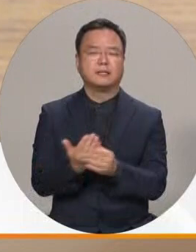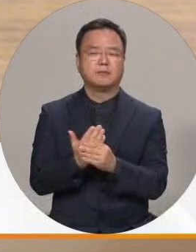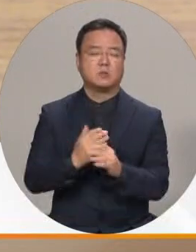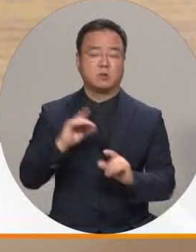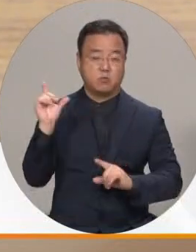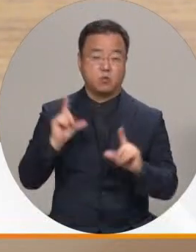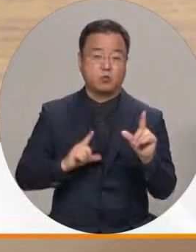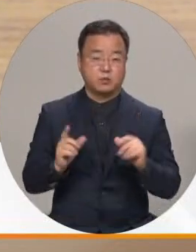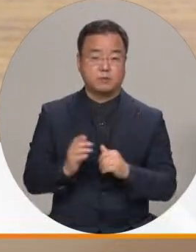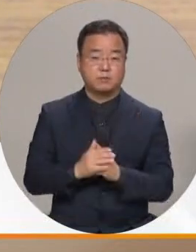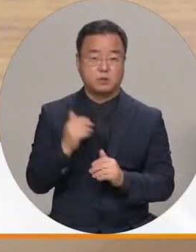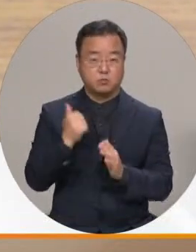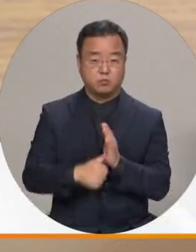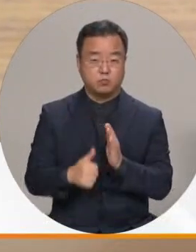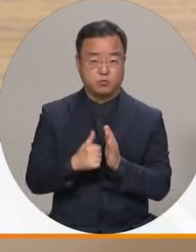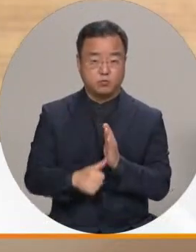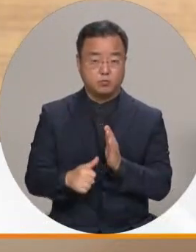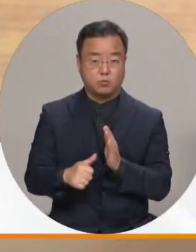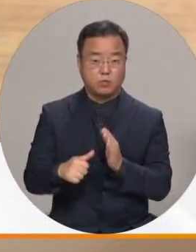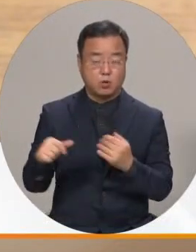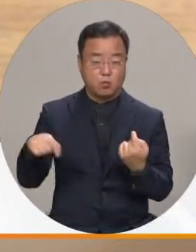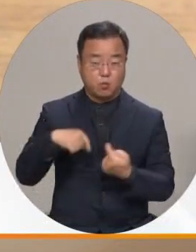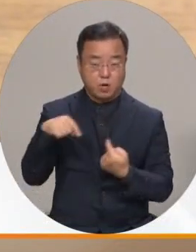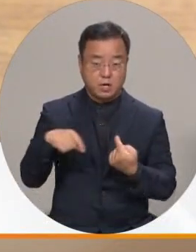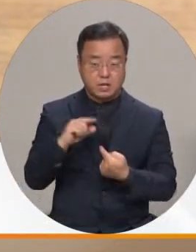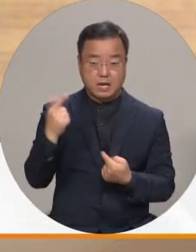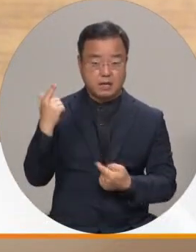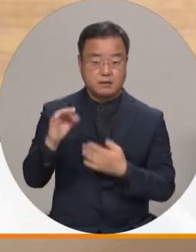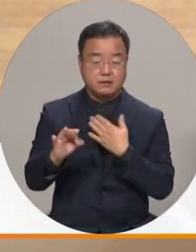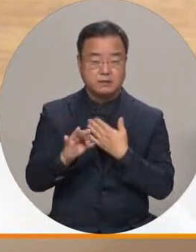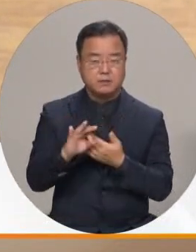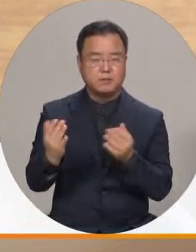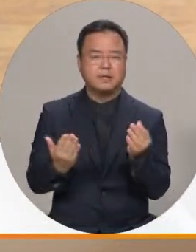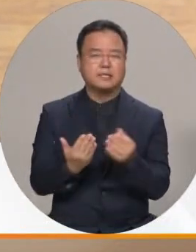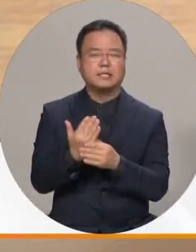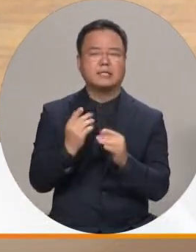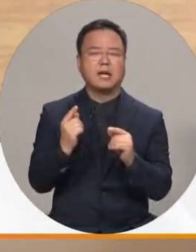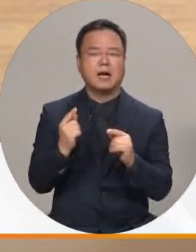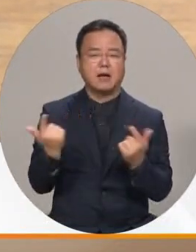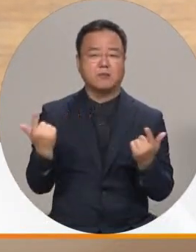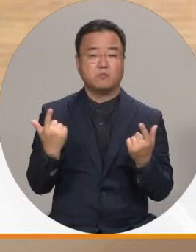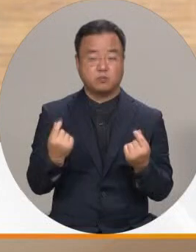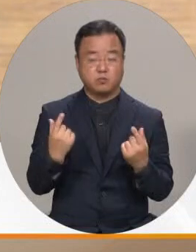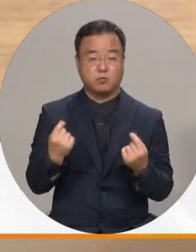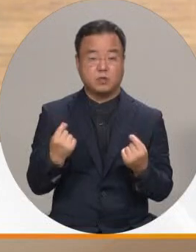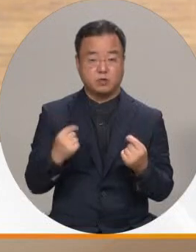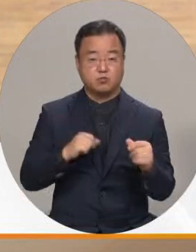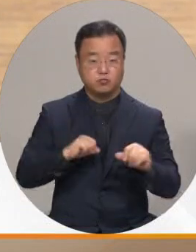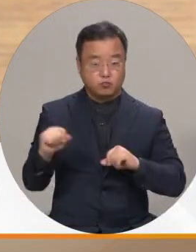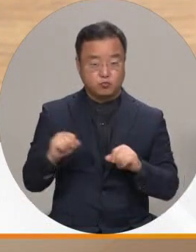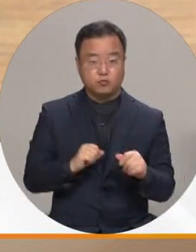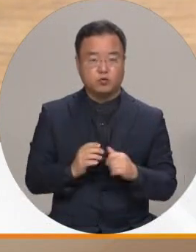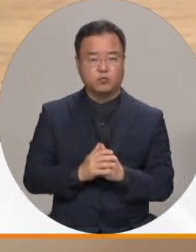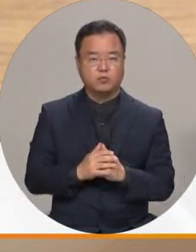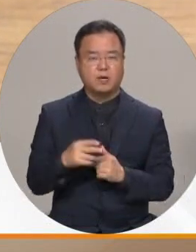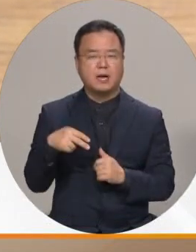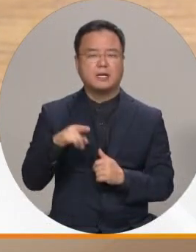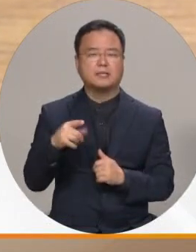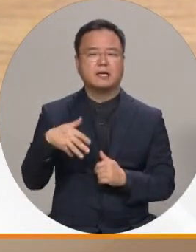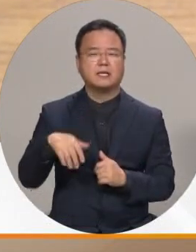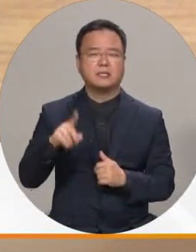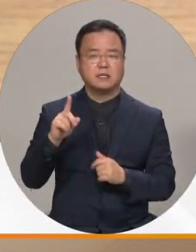현상이고이 물체가 회전하지 않는다면 그렇기 때문에 일어나지 않는 것이 바로이 세차 운동입니다이 때문에 세차